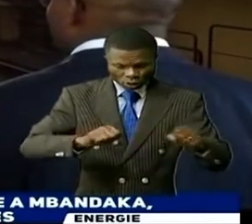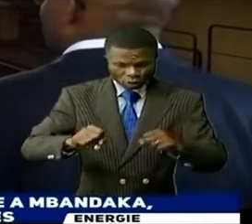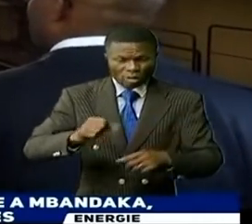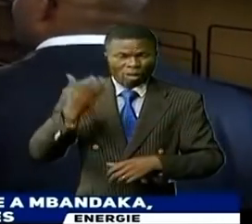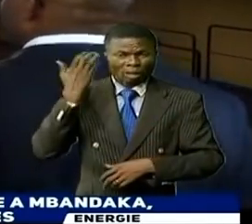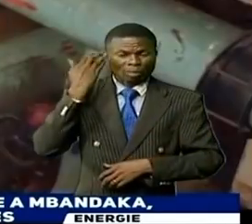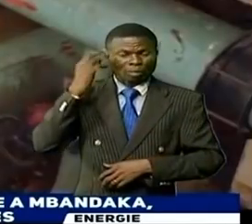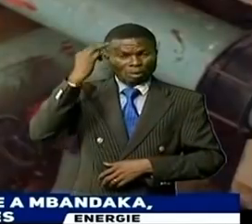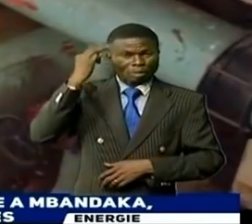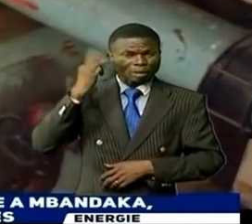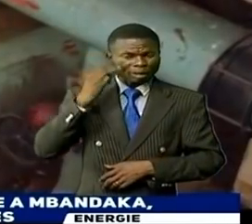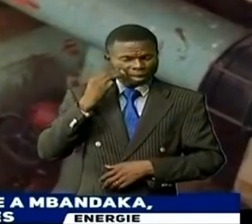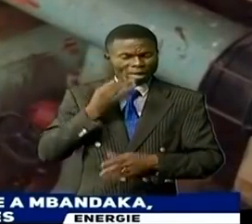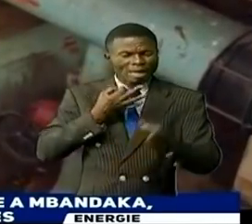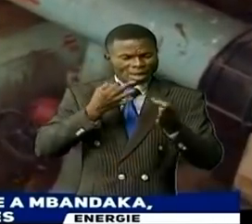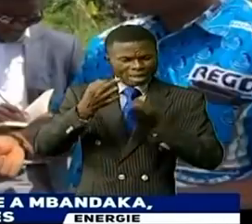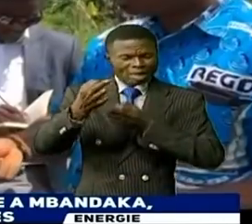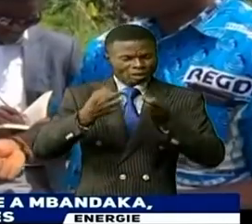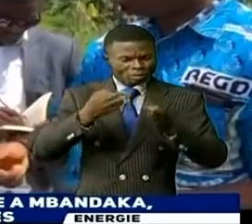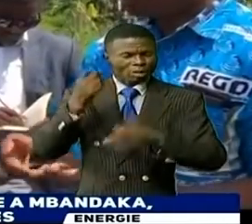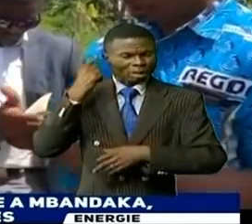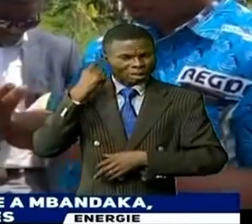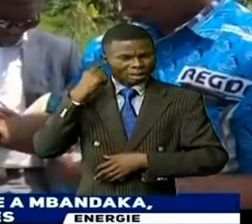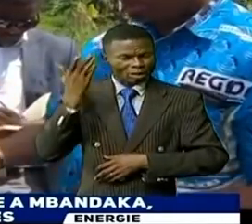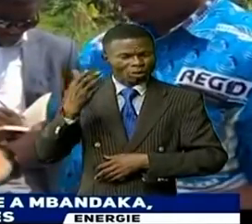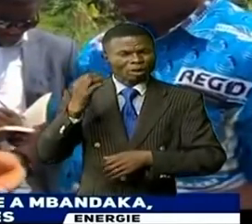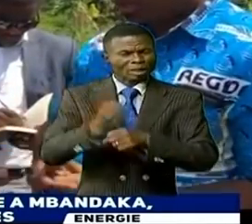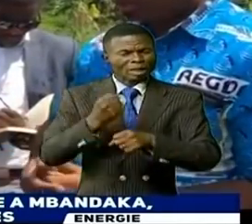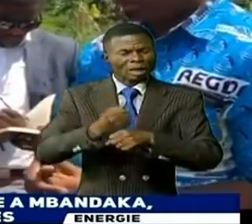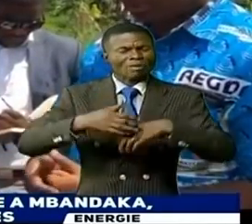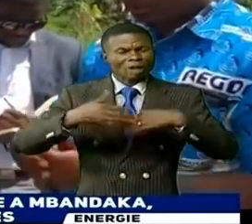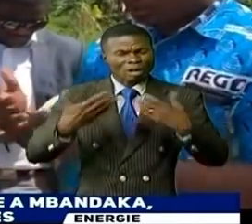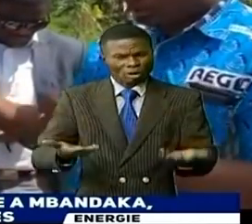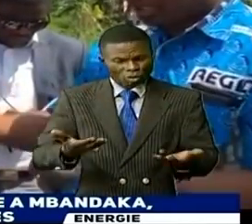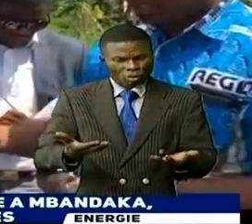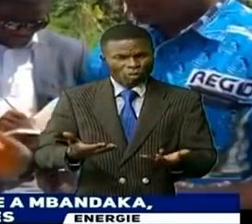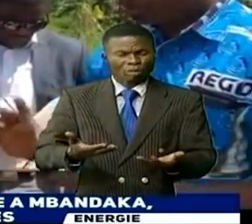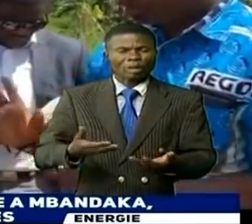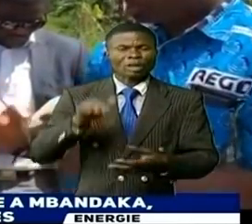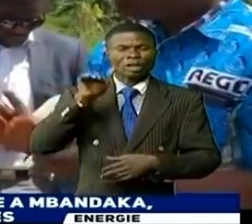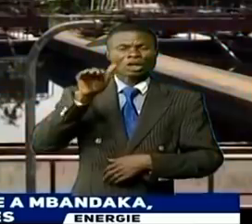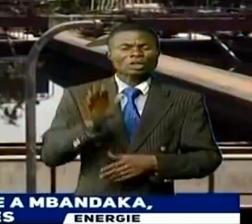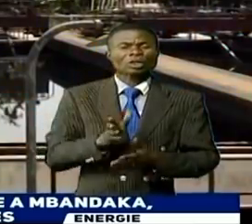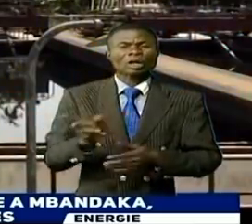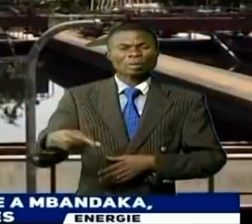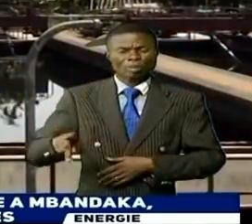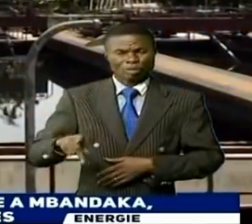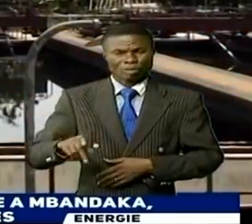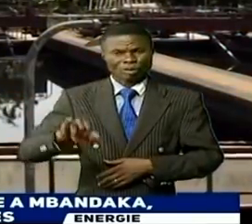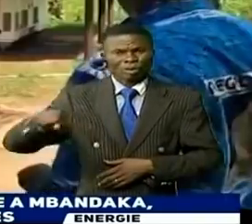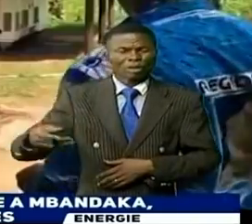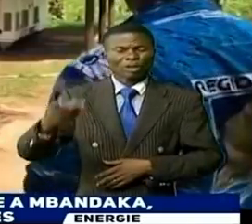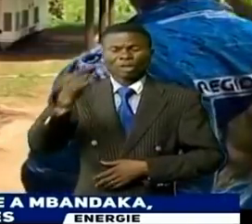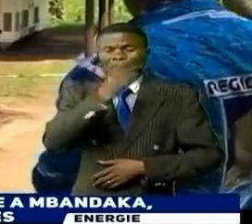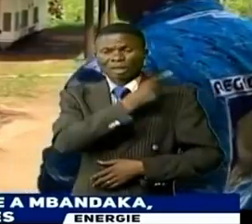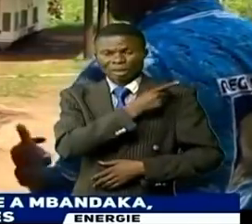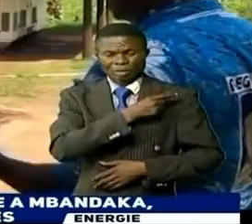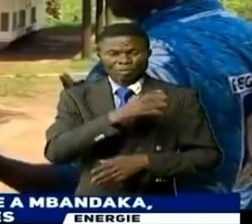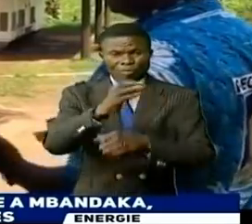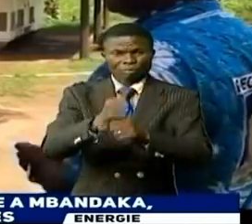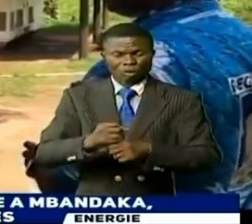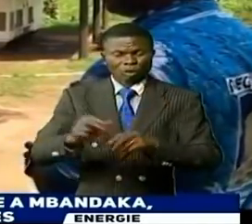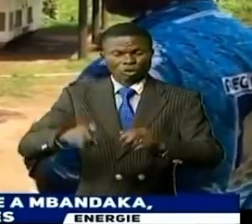Mouinze a reçu des explications sur le fonctionnement de cette usine auprès de son directeur provincial, Jean-Paul Madila. L'acquisition d'un